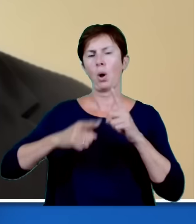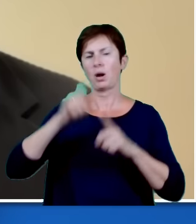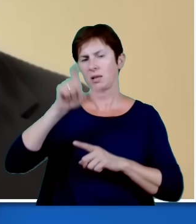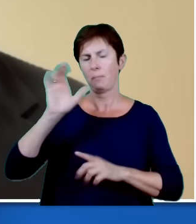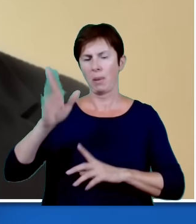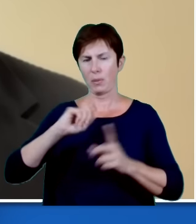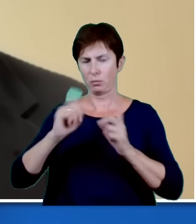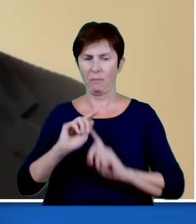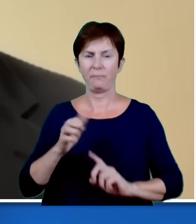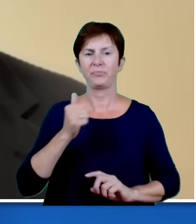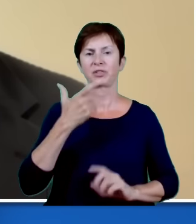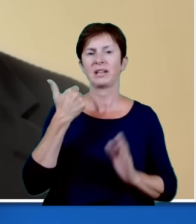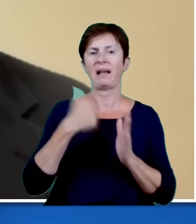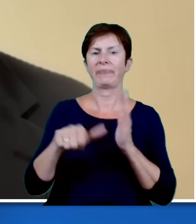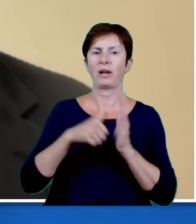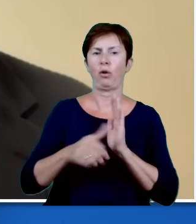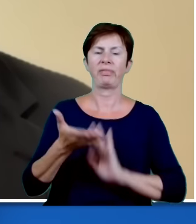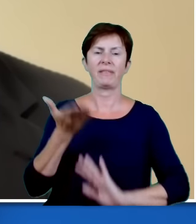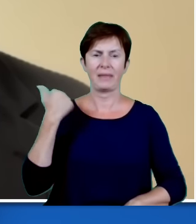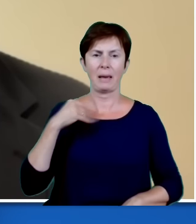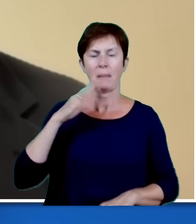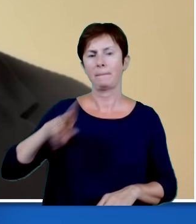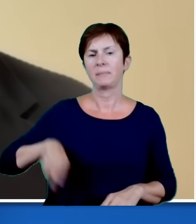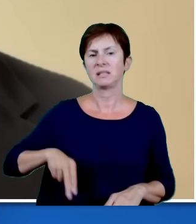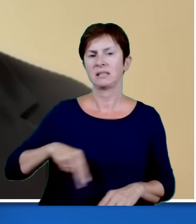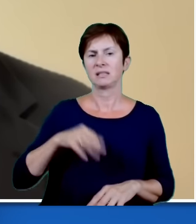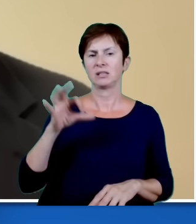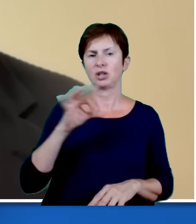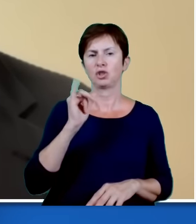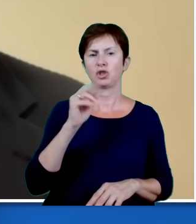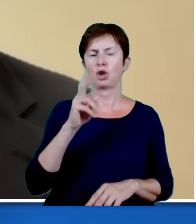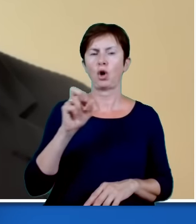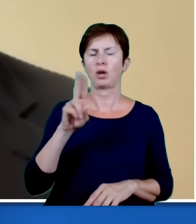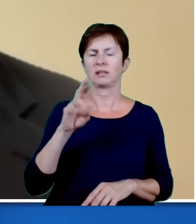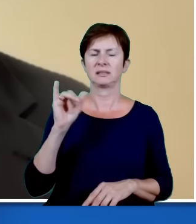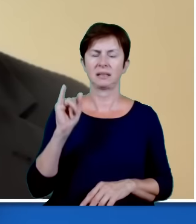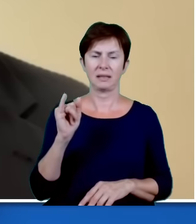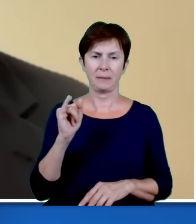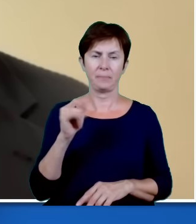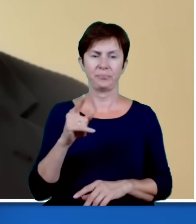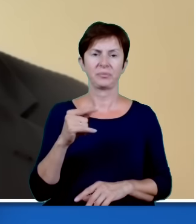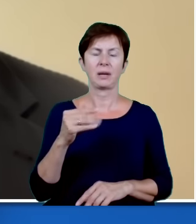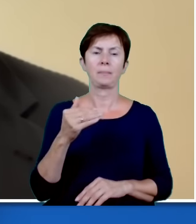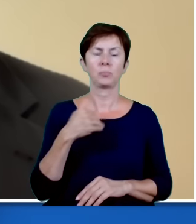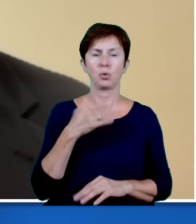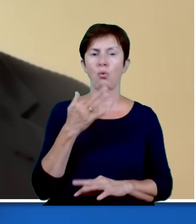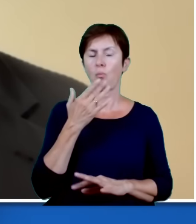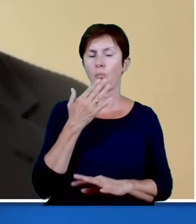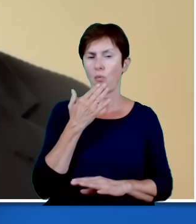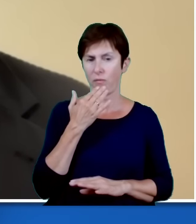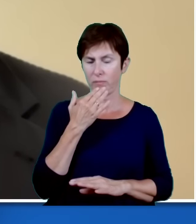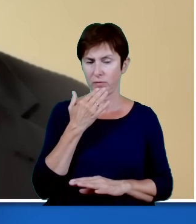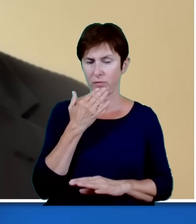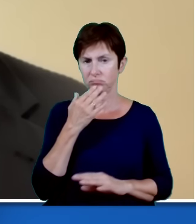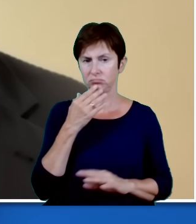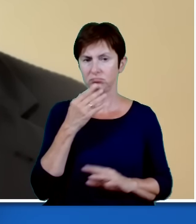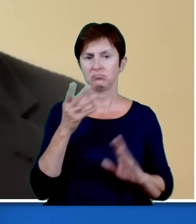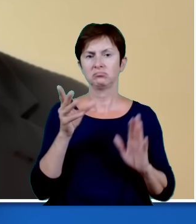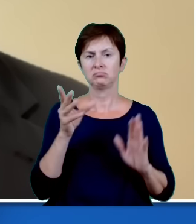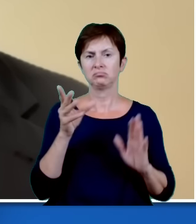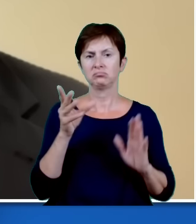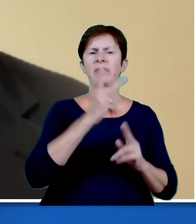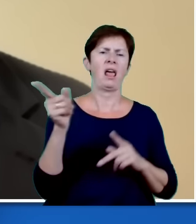Kilka tygodni temu pan minister Sikorski szef polskiej dyplomacji zapewniał w rozmowie z jedną z telewizji i